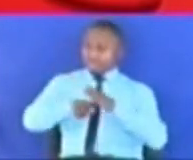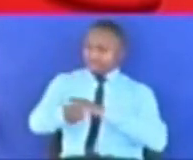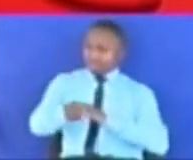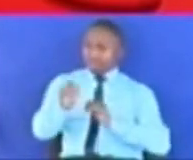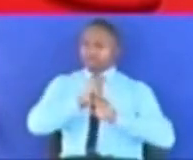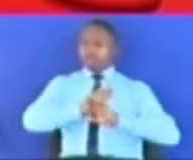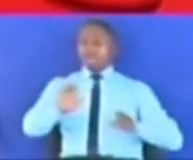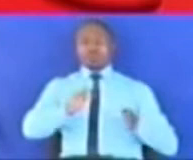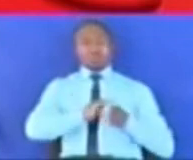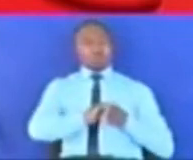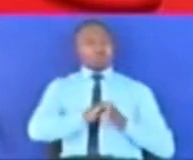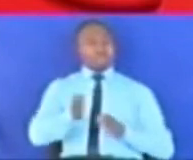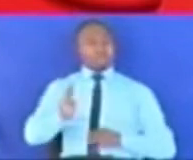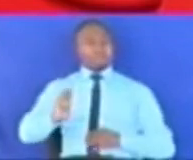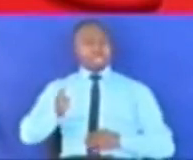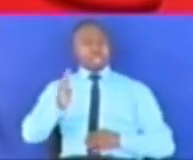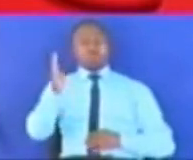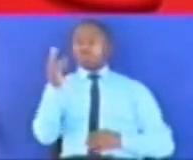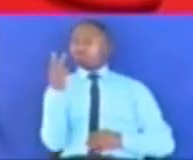kutumia zaidi ya bilioni